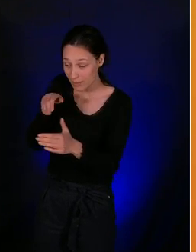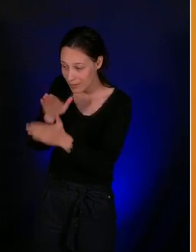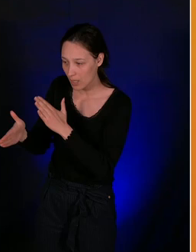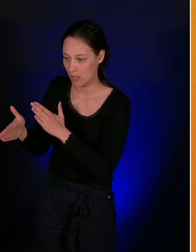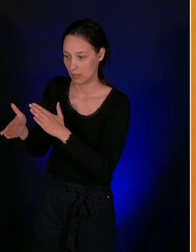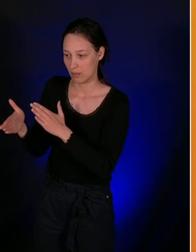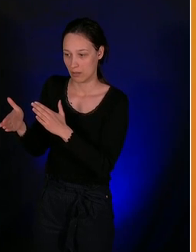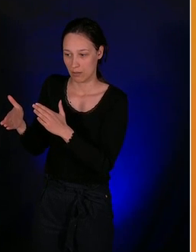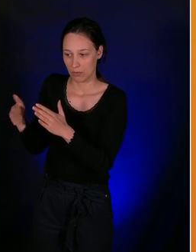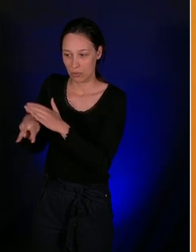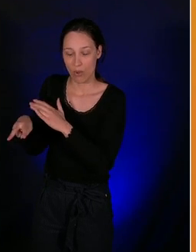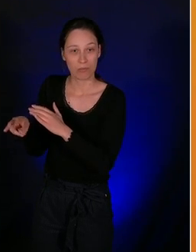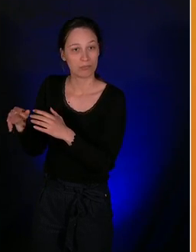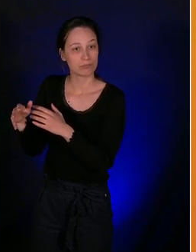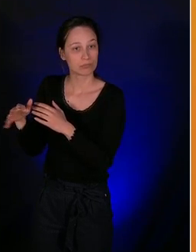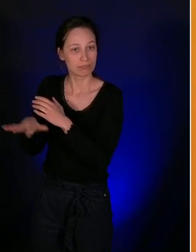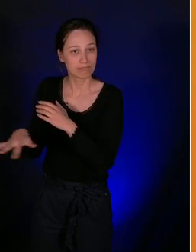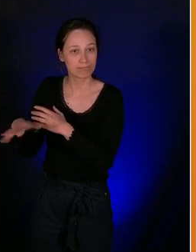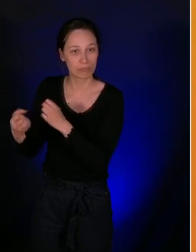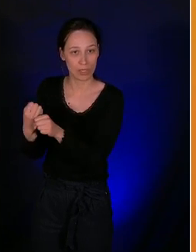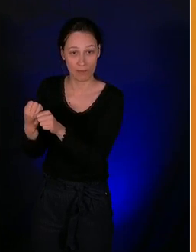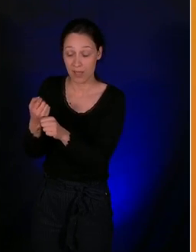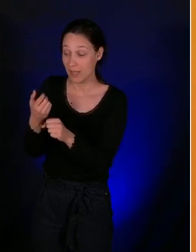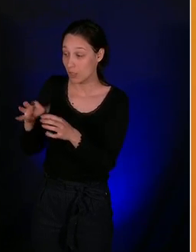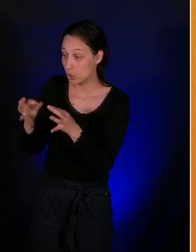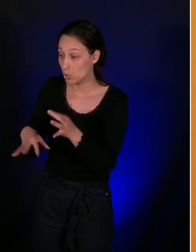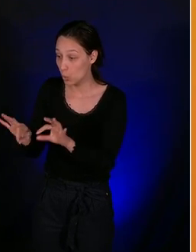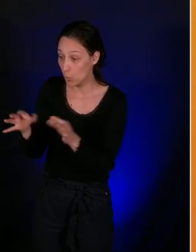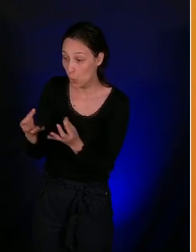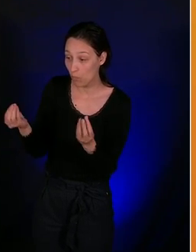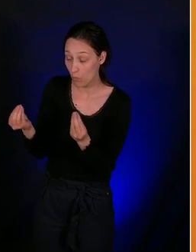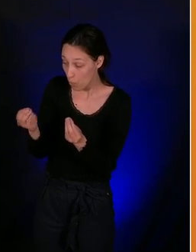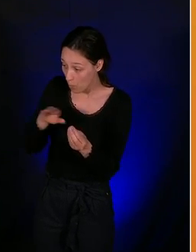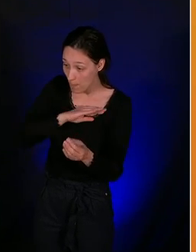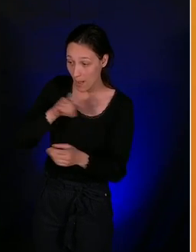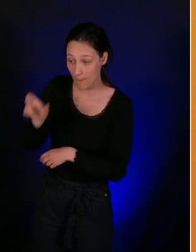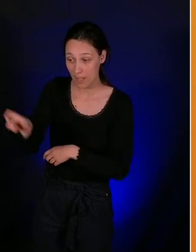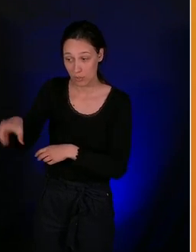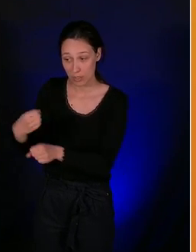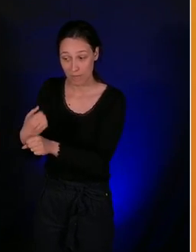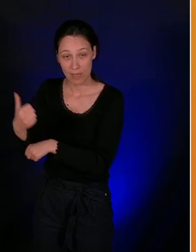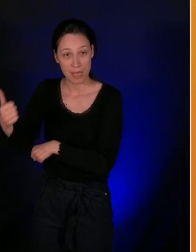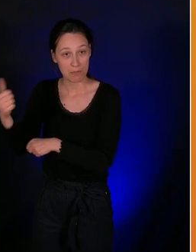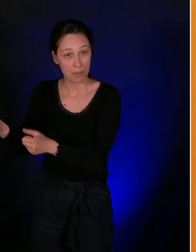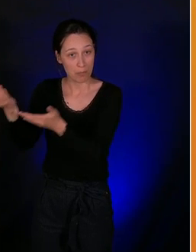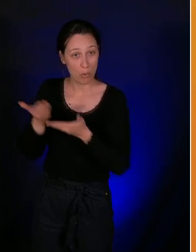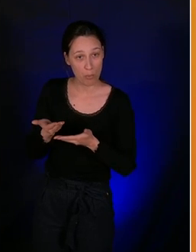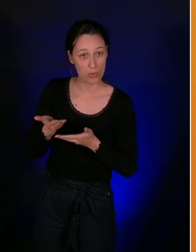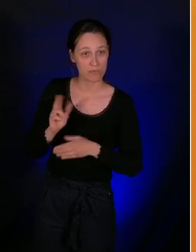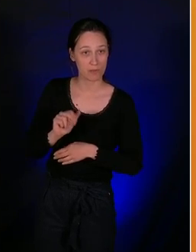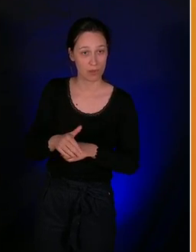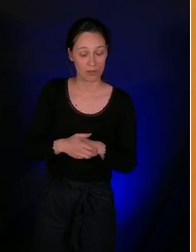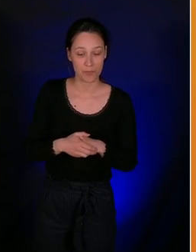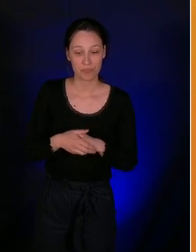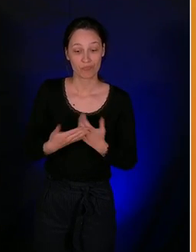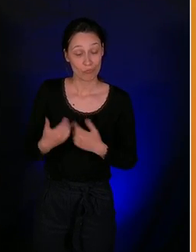travailleurs et des travailleuses luttant pour des changements de mode de production et de société. En effet, seule la CGT peut